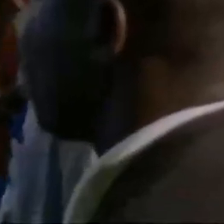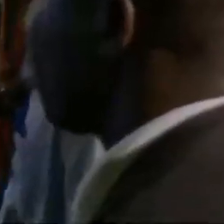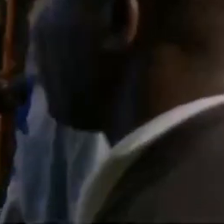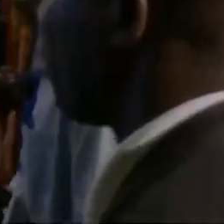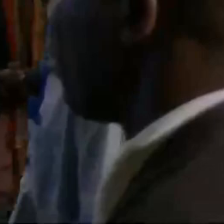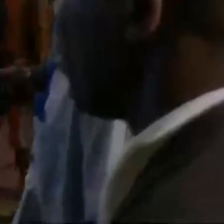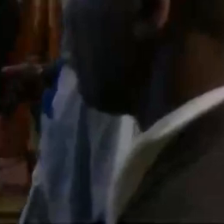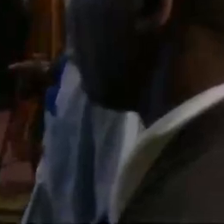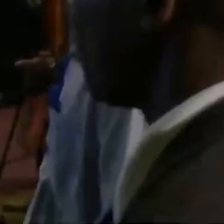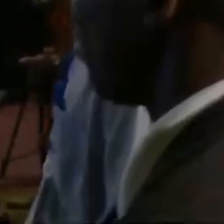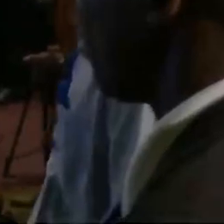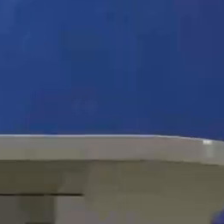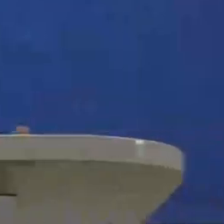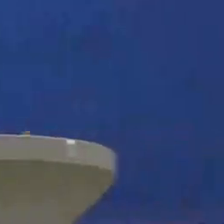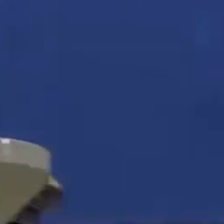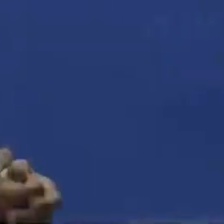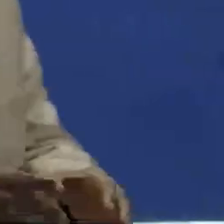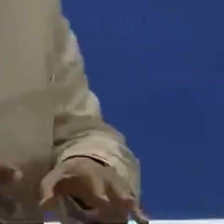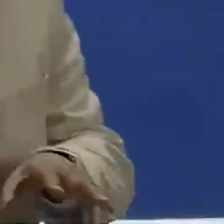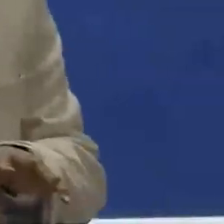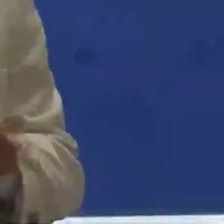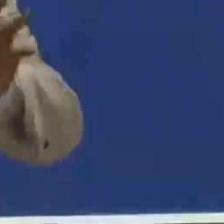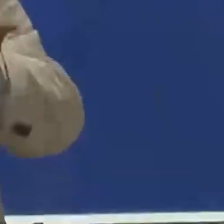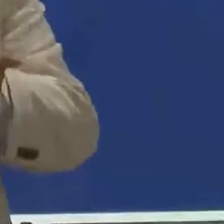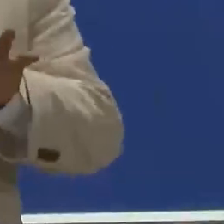jours. Fermons les yeux et prions.